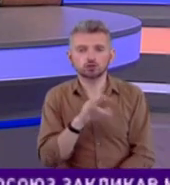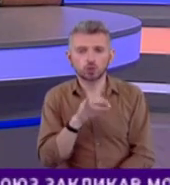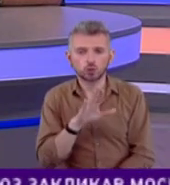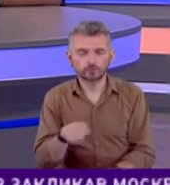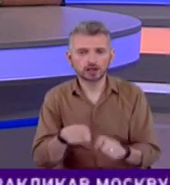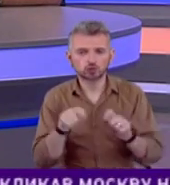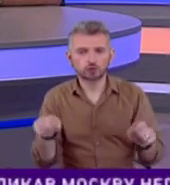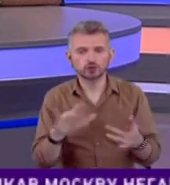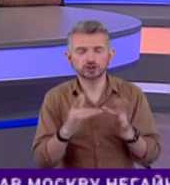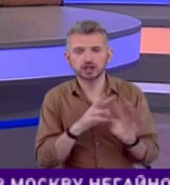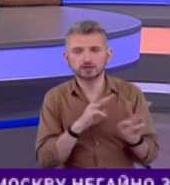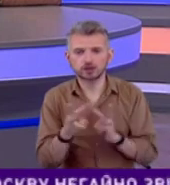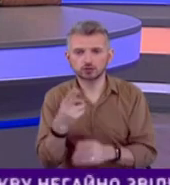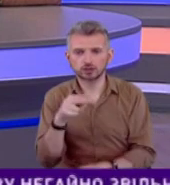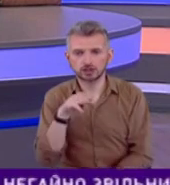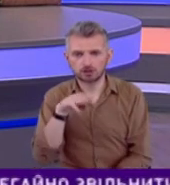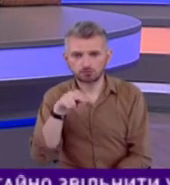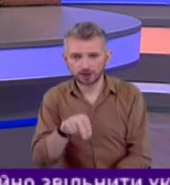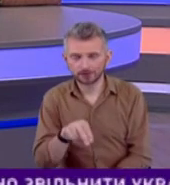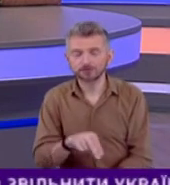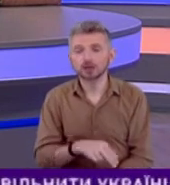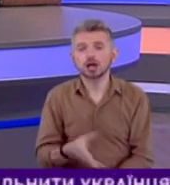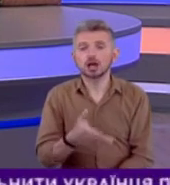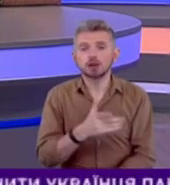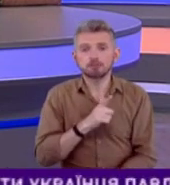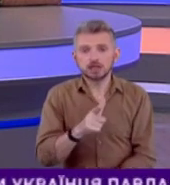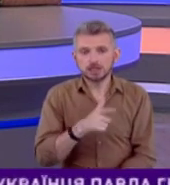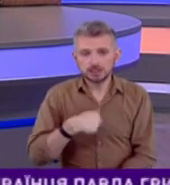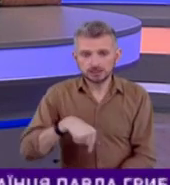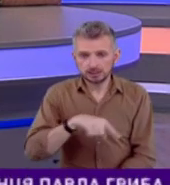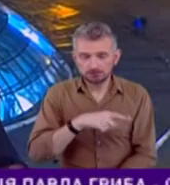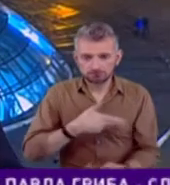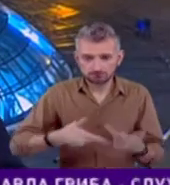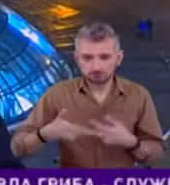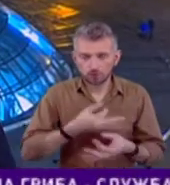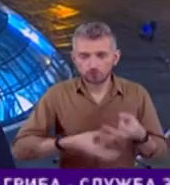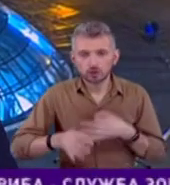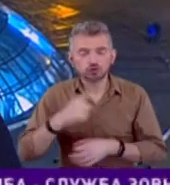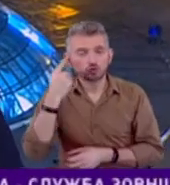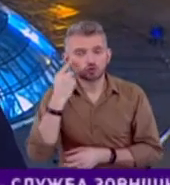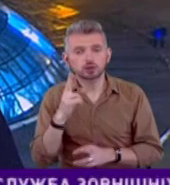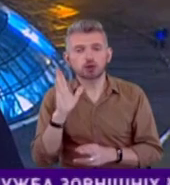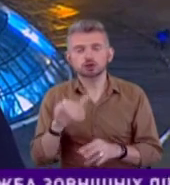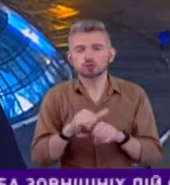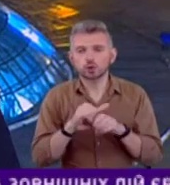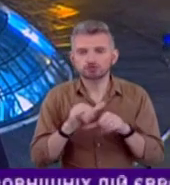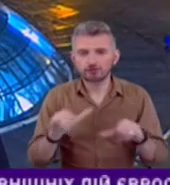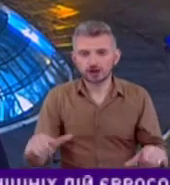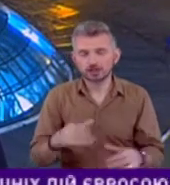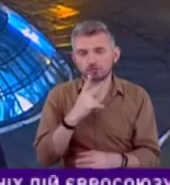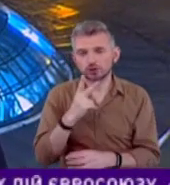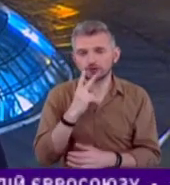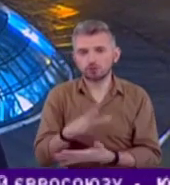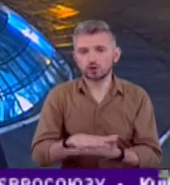засновнику інтернет-порталу DTP-Kyiv.ua. Якраз ми з ними про це поговорили. Що ви думаєте, як будемо розвиватися,